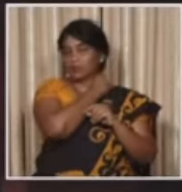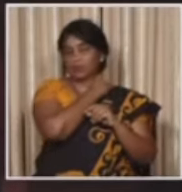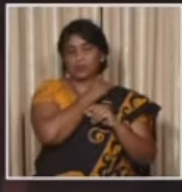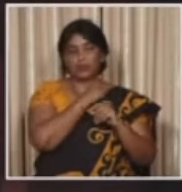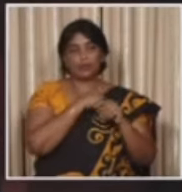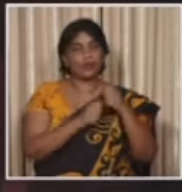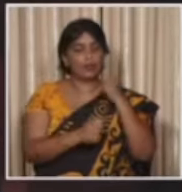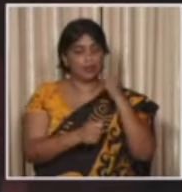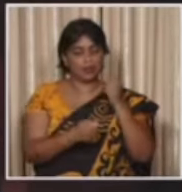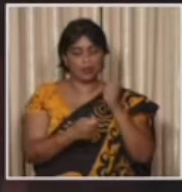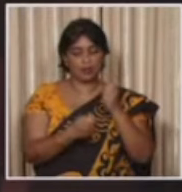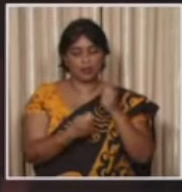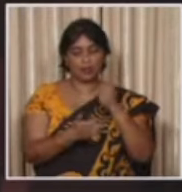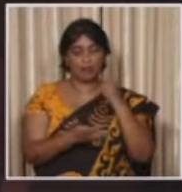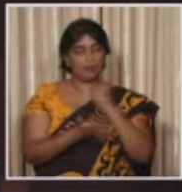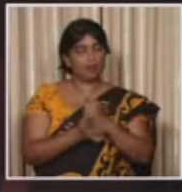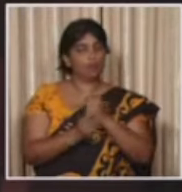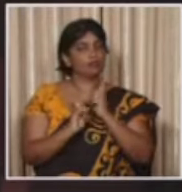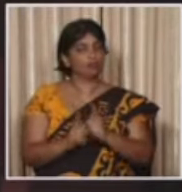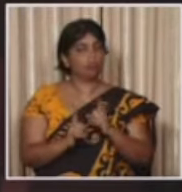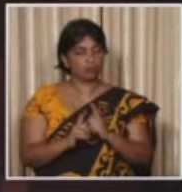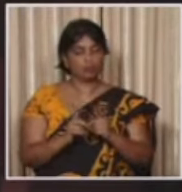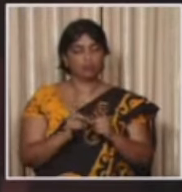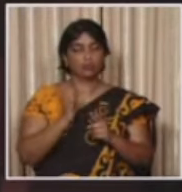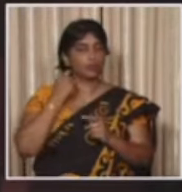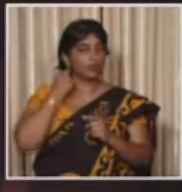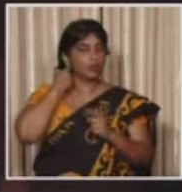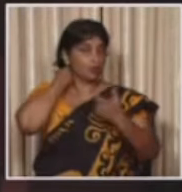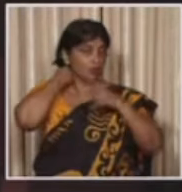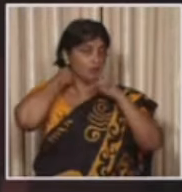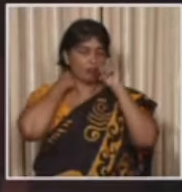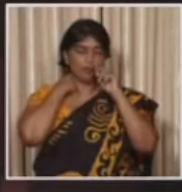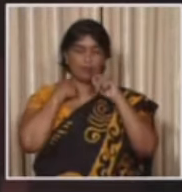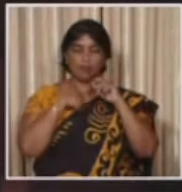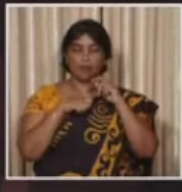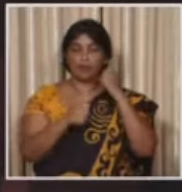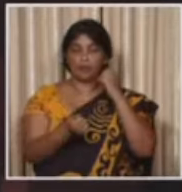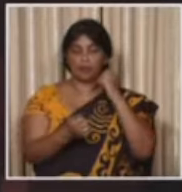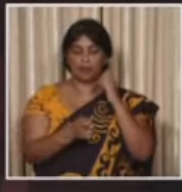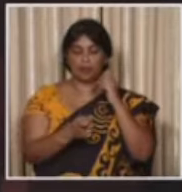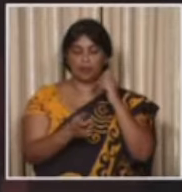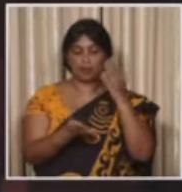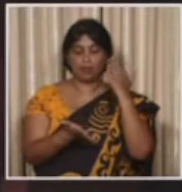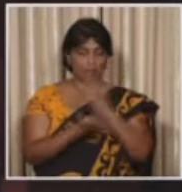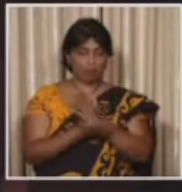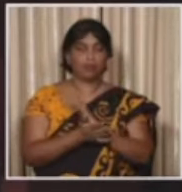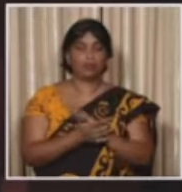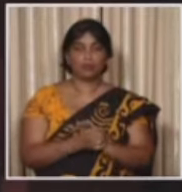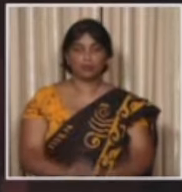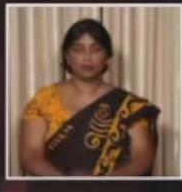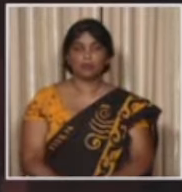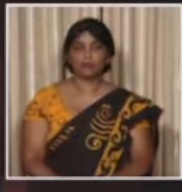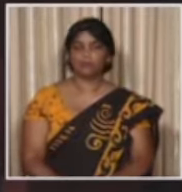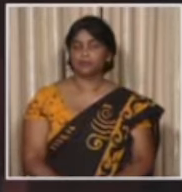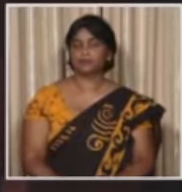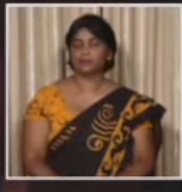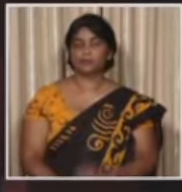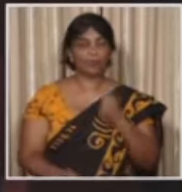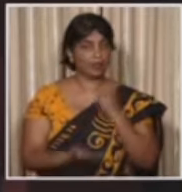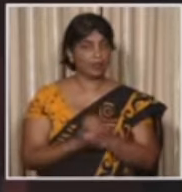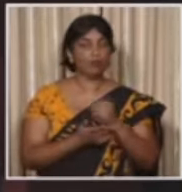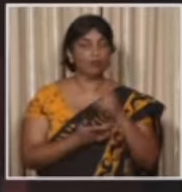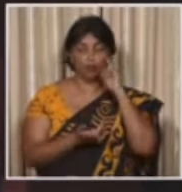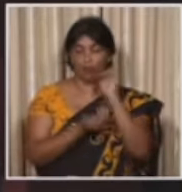බැංකු පද්ධතියේ ස්ථාවර භාවය එහි ස්ථායීකරණය අපි රැකගන්නට ඕන. We can't afford to run on banks. මේ බැංකු පද්ධතිය